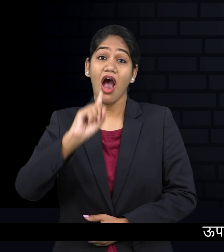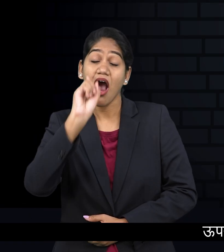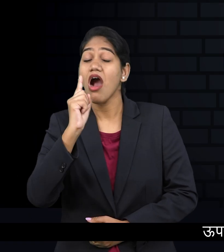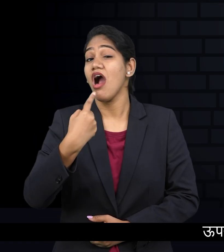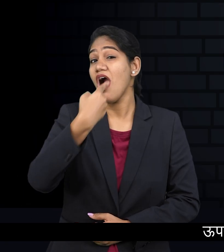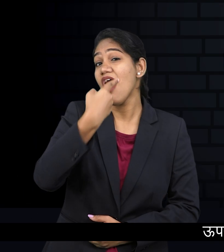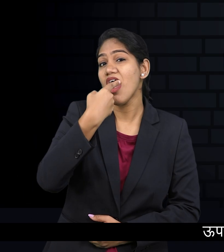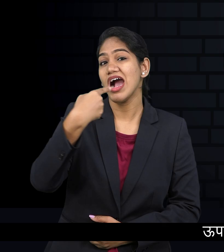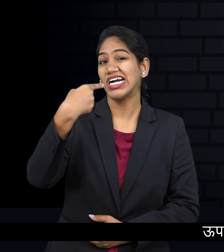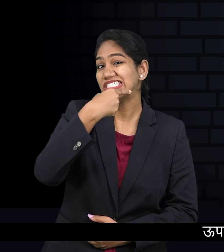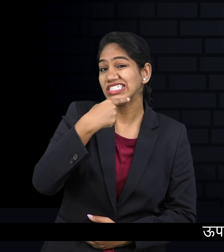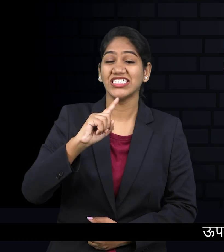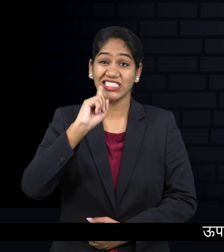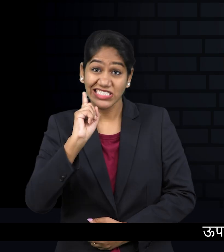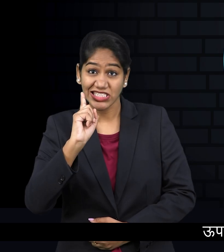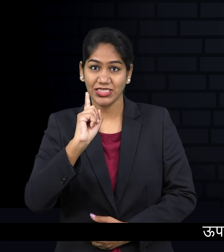में,